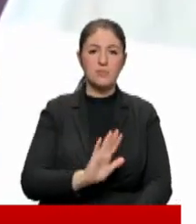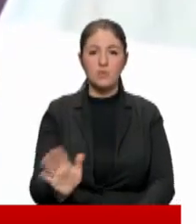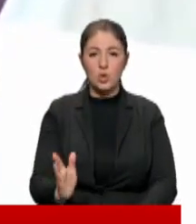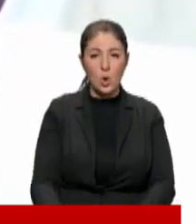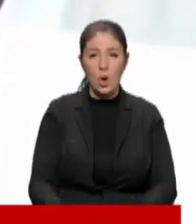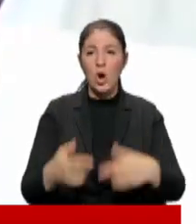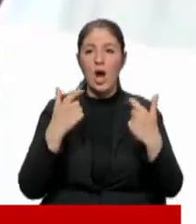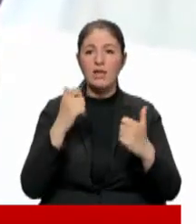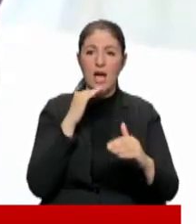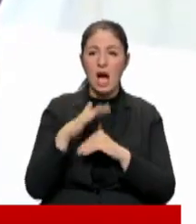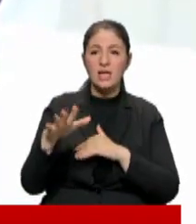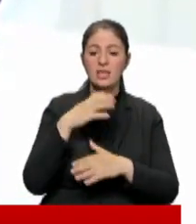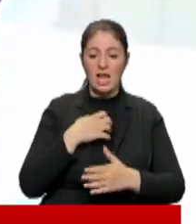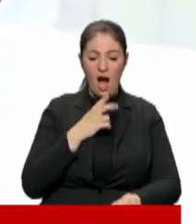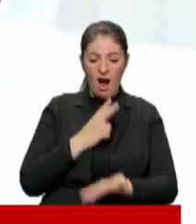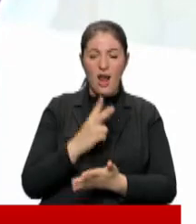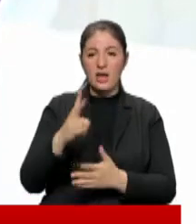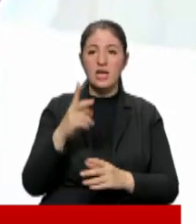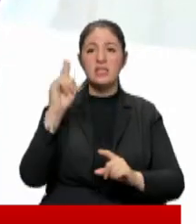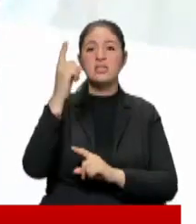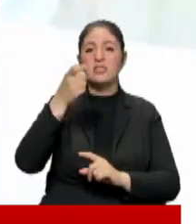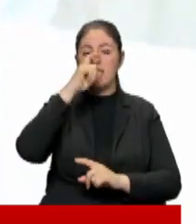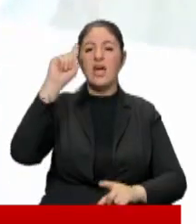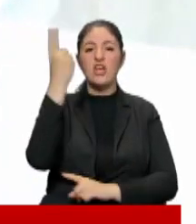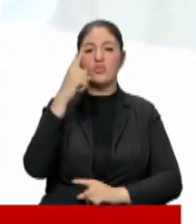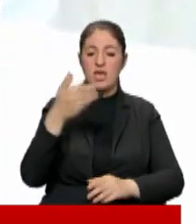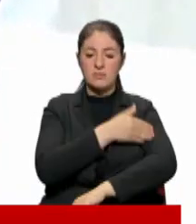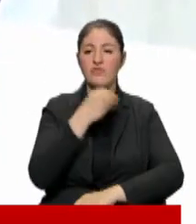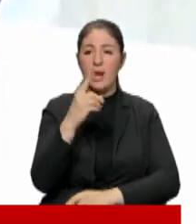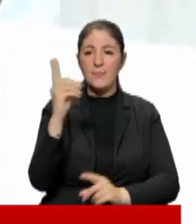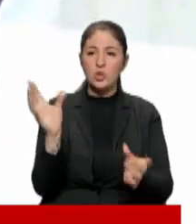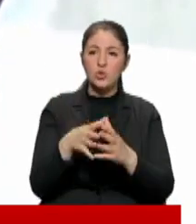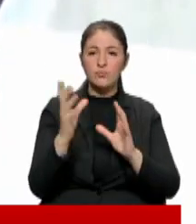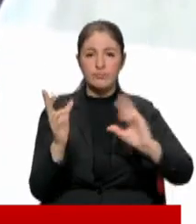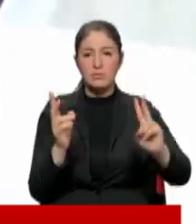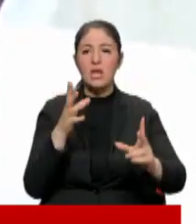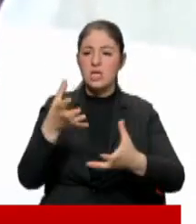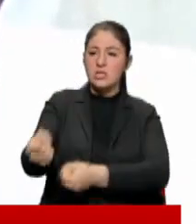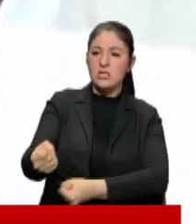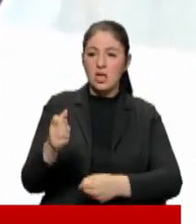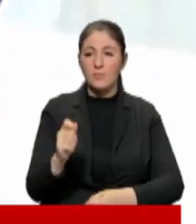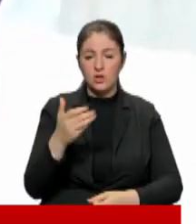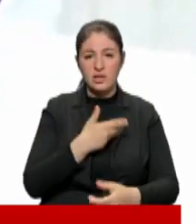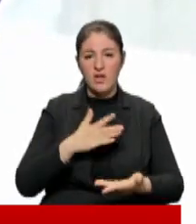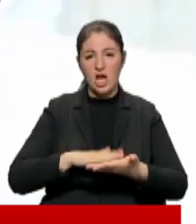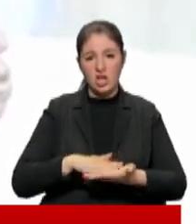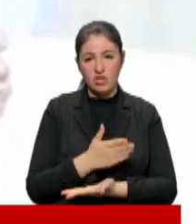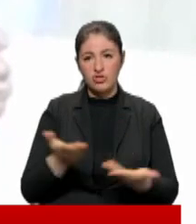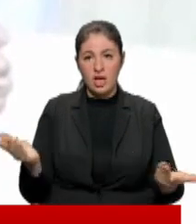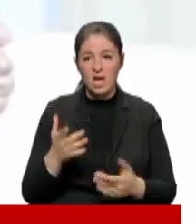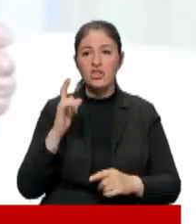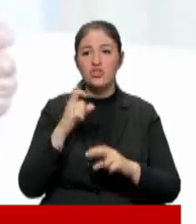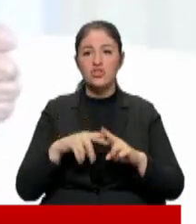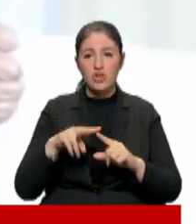yapılmıyor. Hatay halkının iradesi saray rejimine hizmet eden bir grup tarafından esir tutuluyor sevgili arkadaşlar.